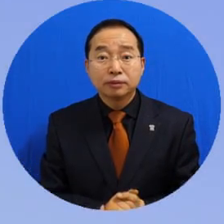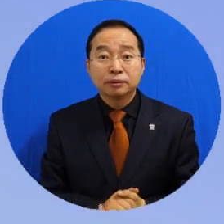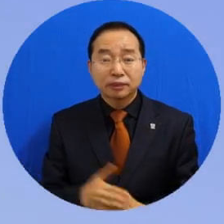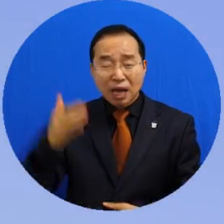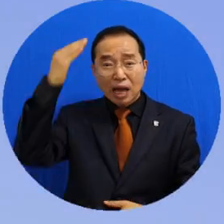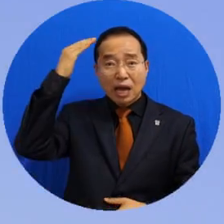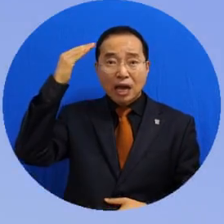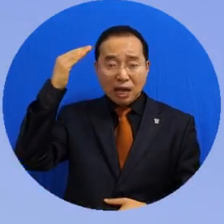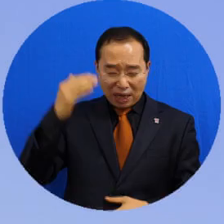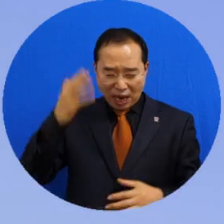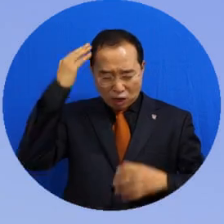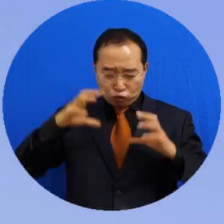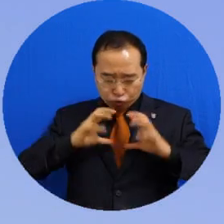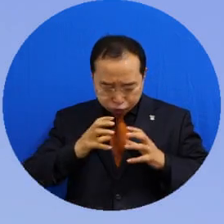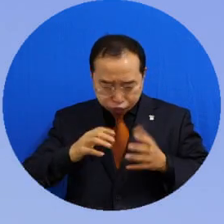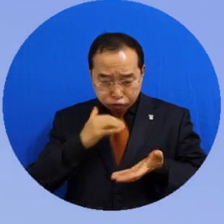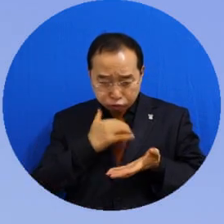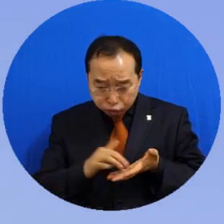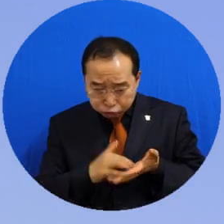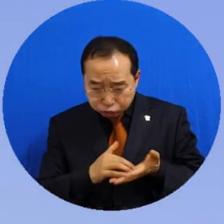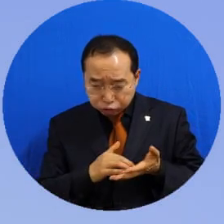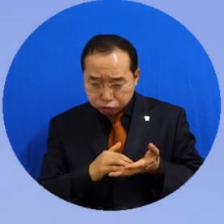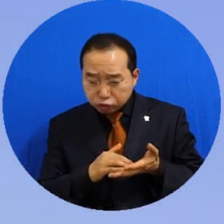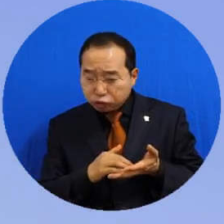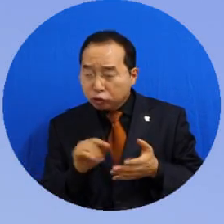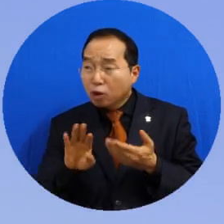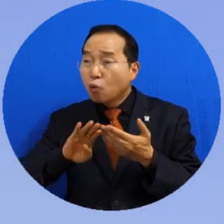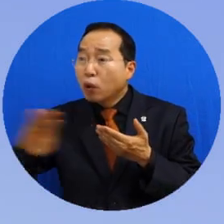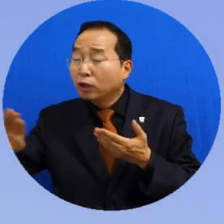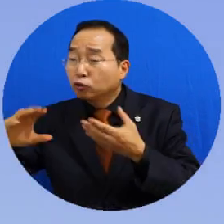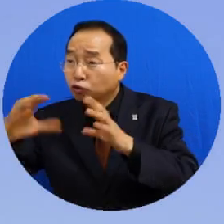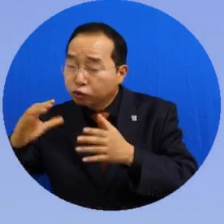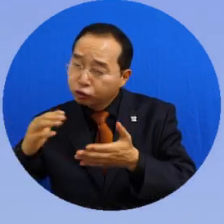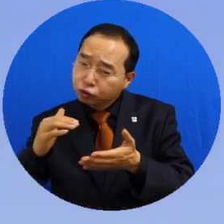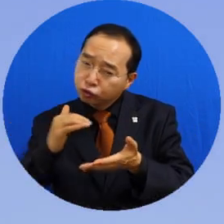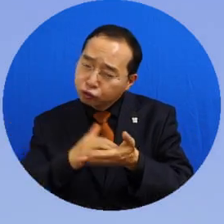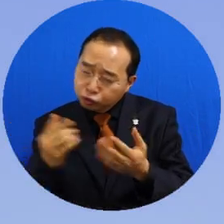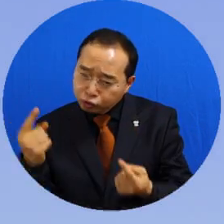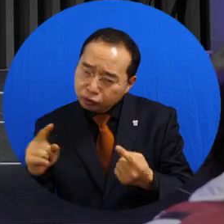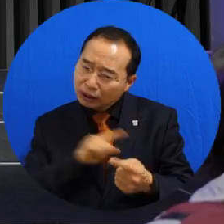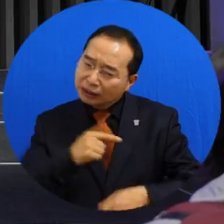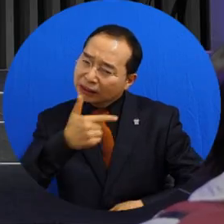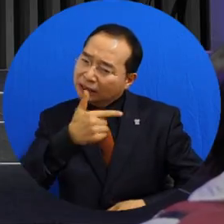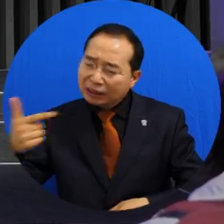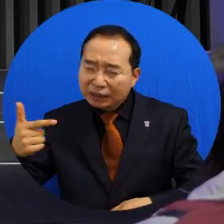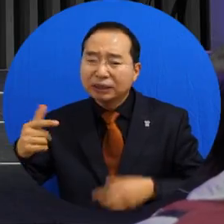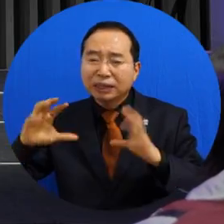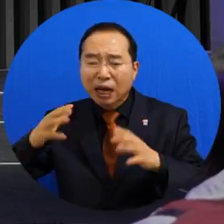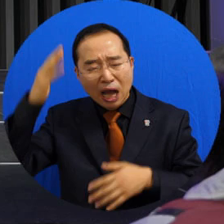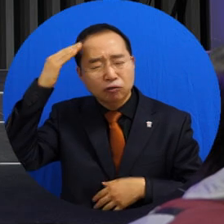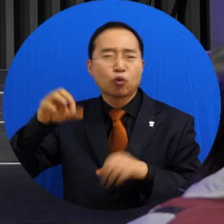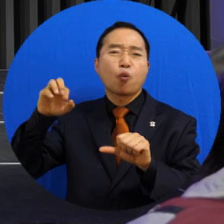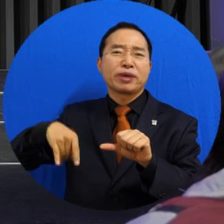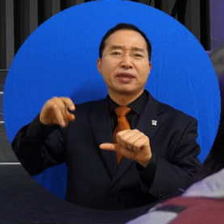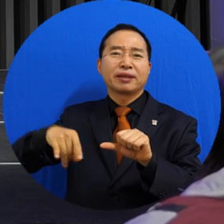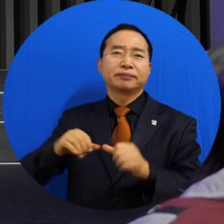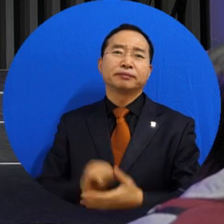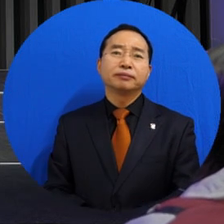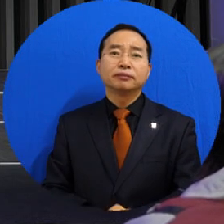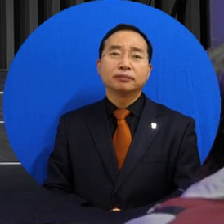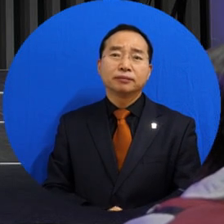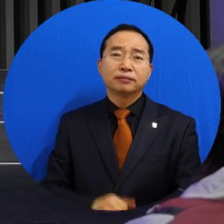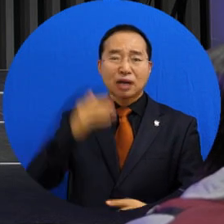우리 민족이 밖에 사는 가장 많이 밖에 사는 나라 다섯 개 중에 하나라고 합니다. 남한 인구의 16%가 밖에